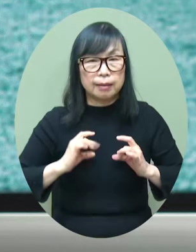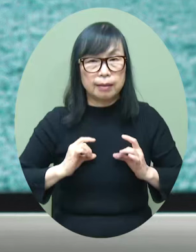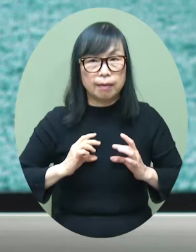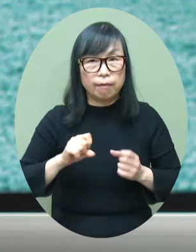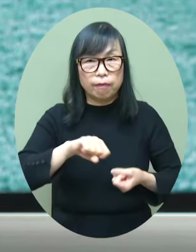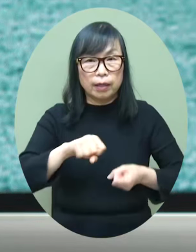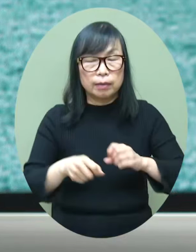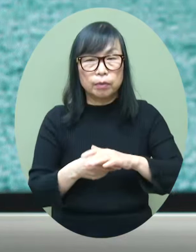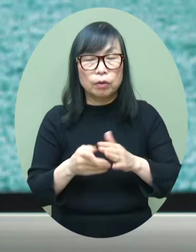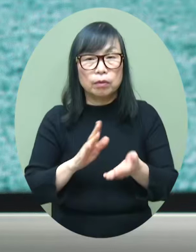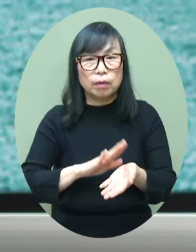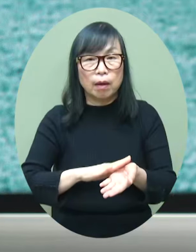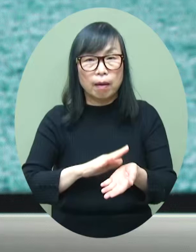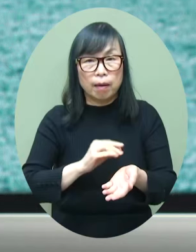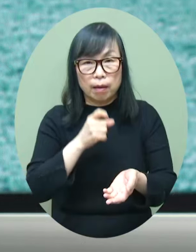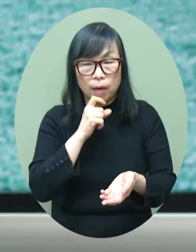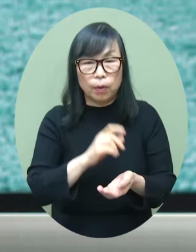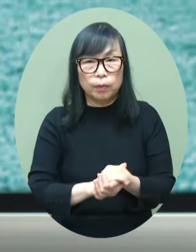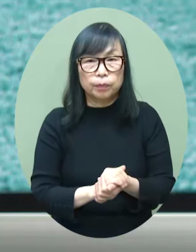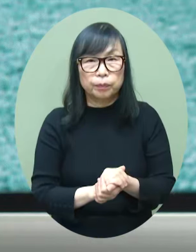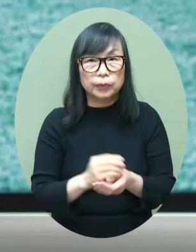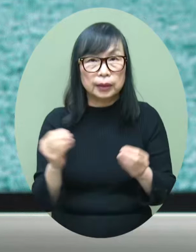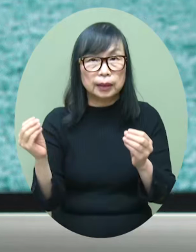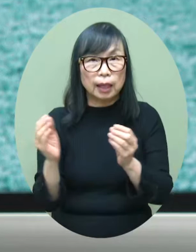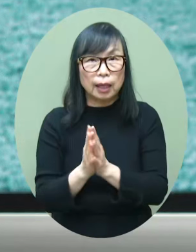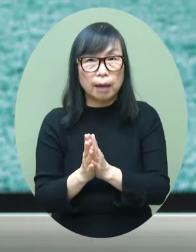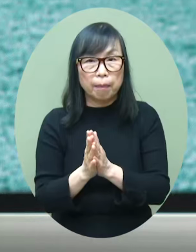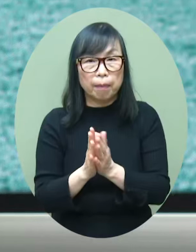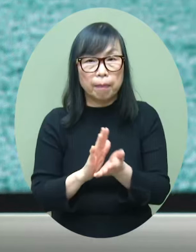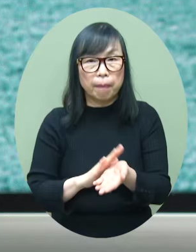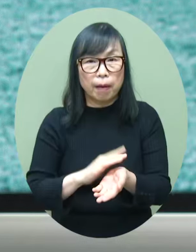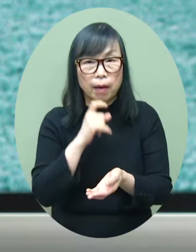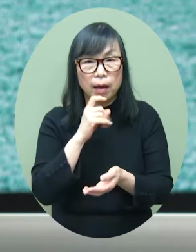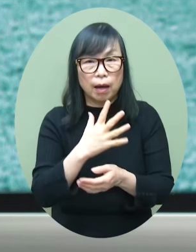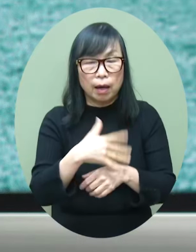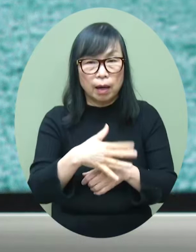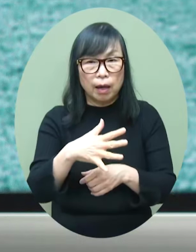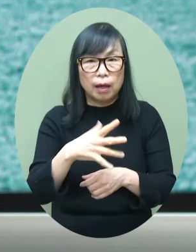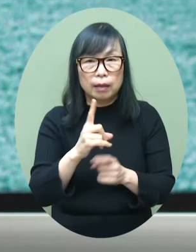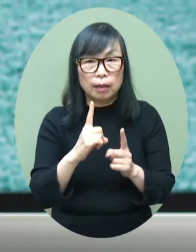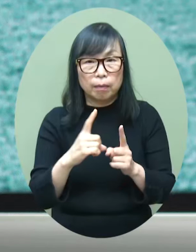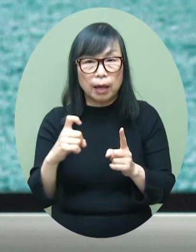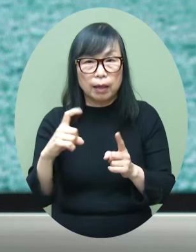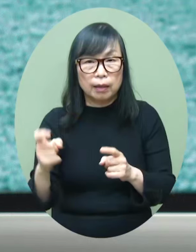所檢測陽性。咁而家累積嘅陽性個案咧，喺第五波就